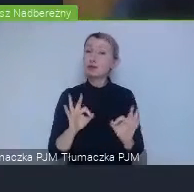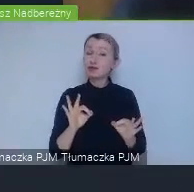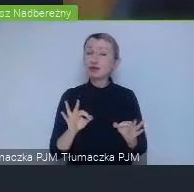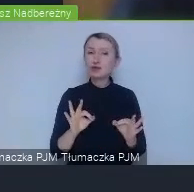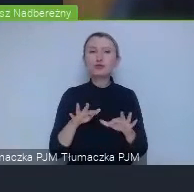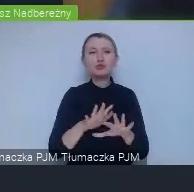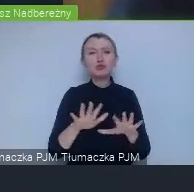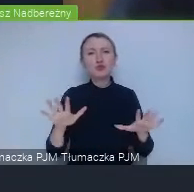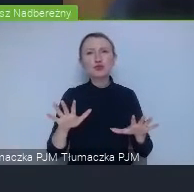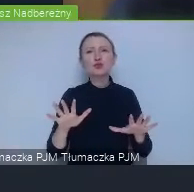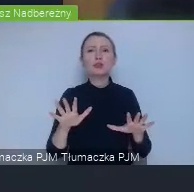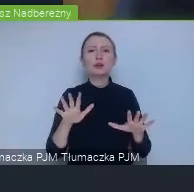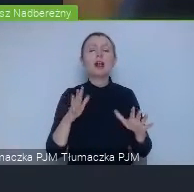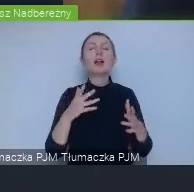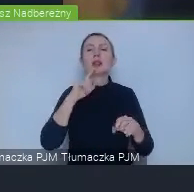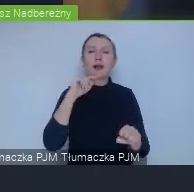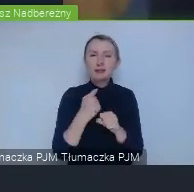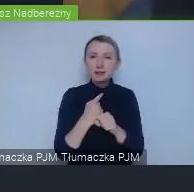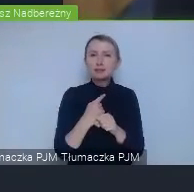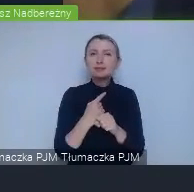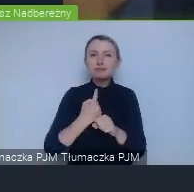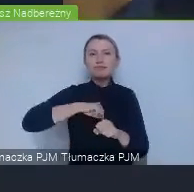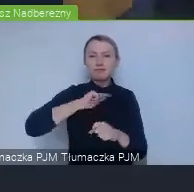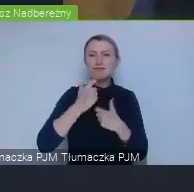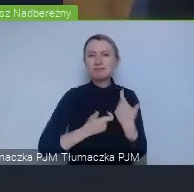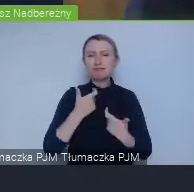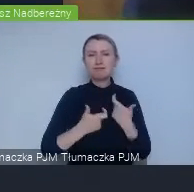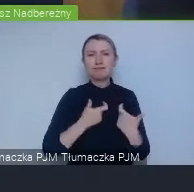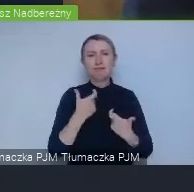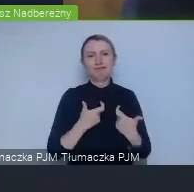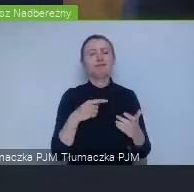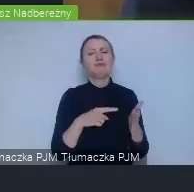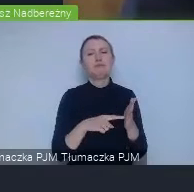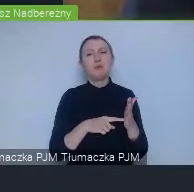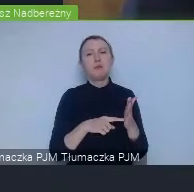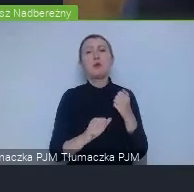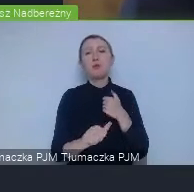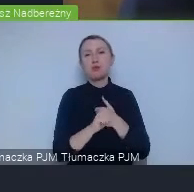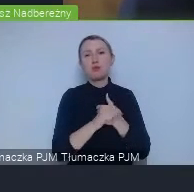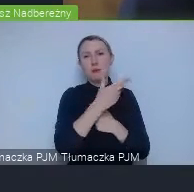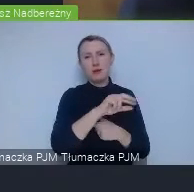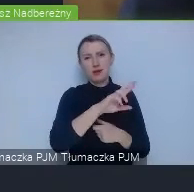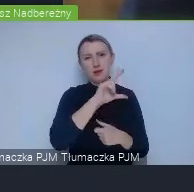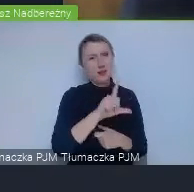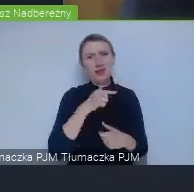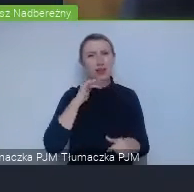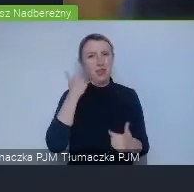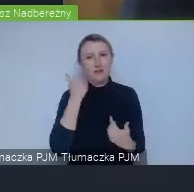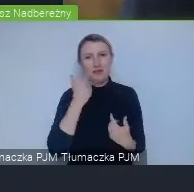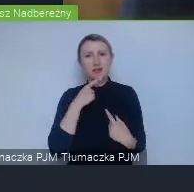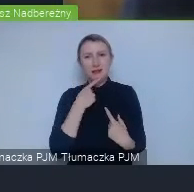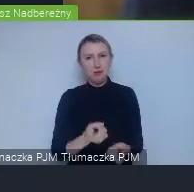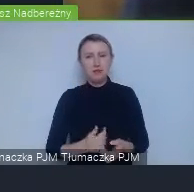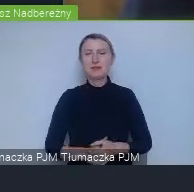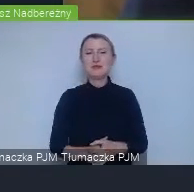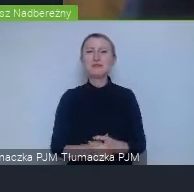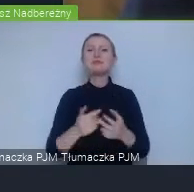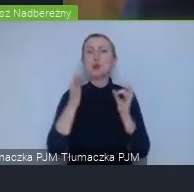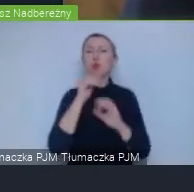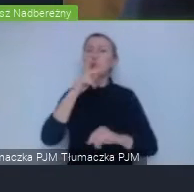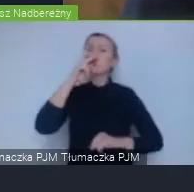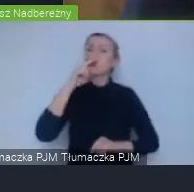wiele korekt, wiele decyzji, które są u mnie podejmowane, są wynikiem MRL-u, nie wstydzę się tego powiedzieć, dobrze